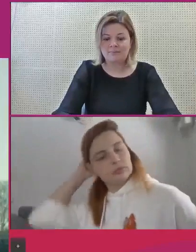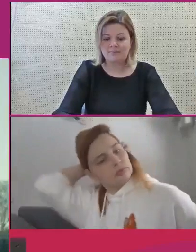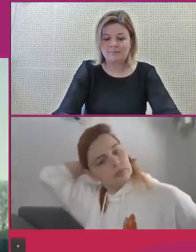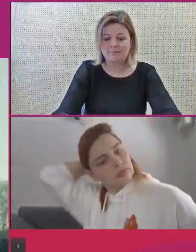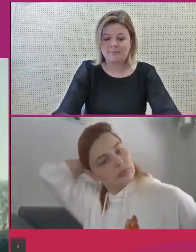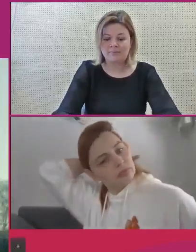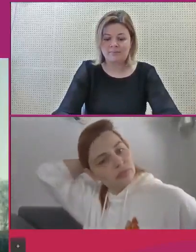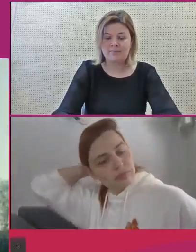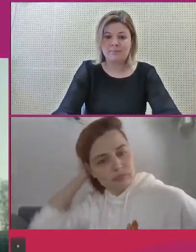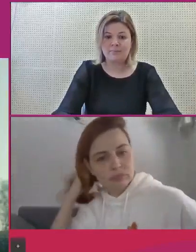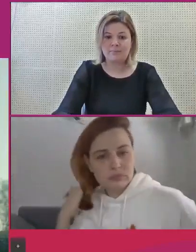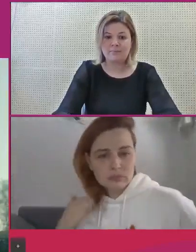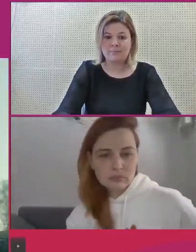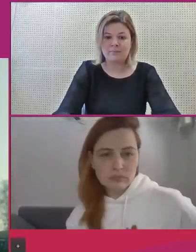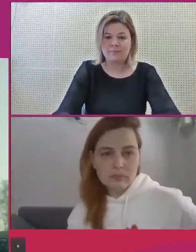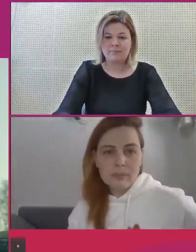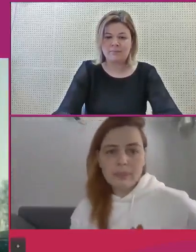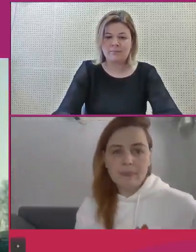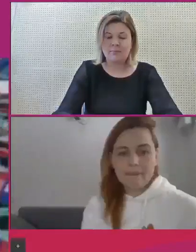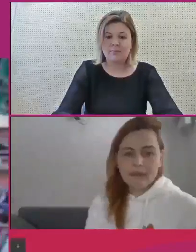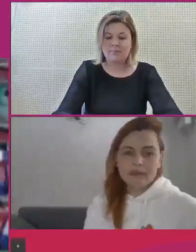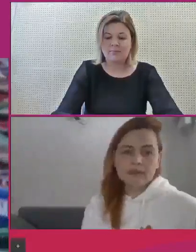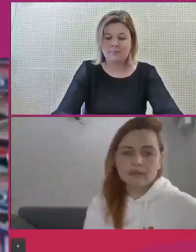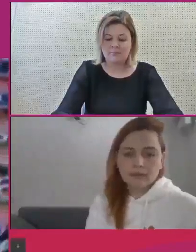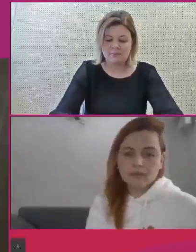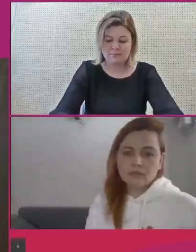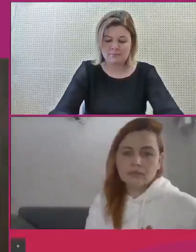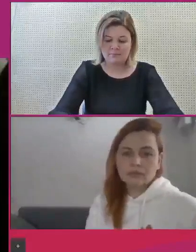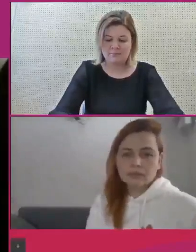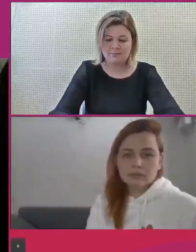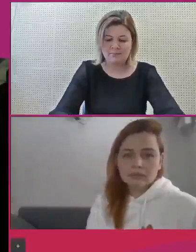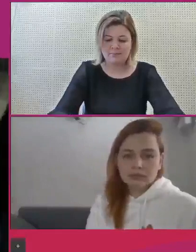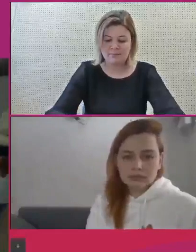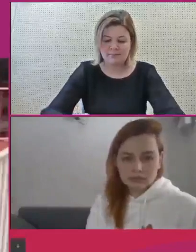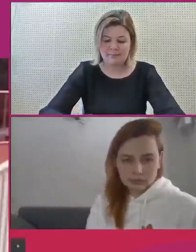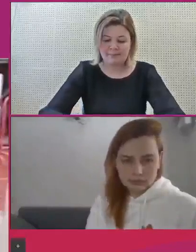Gotta make it fast, right? Next to this black fire. It's just you and I now.